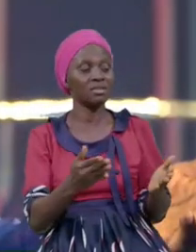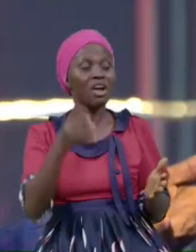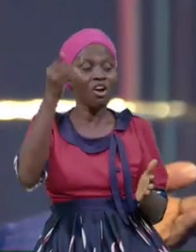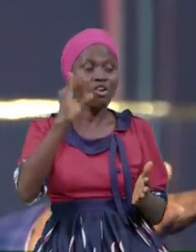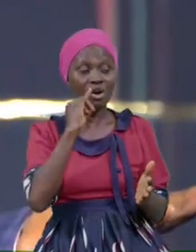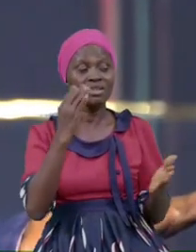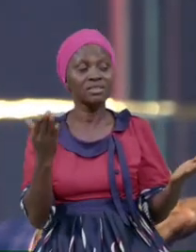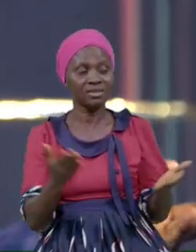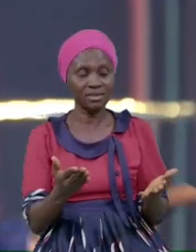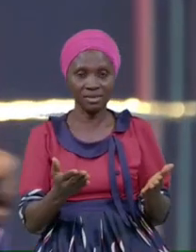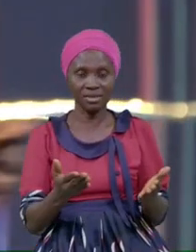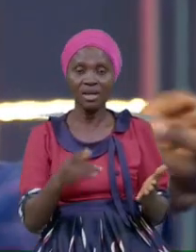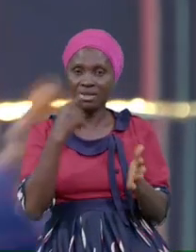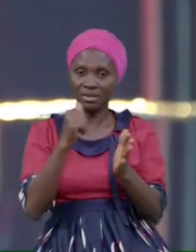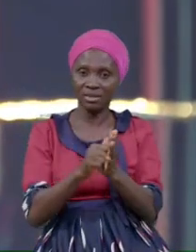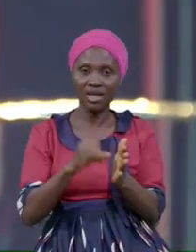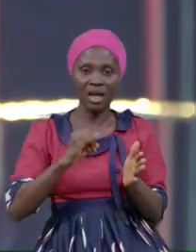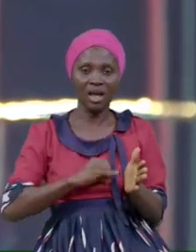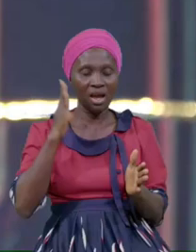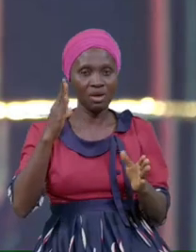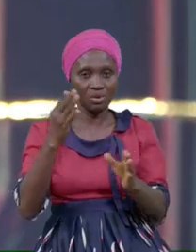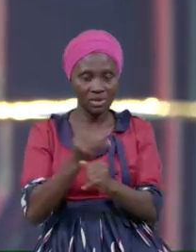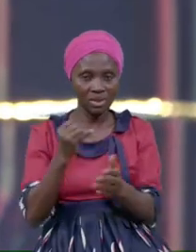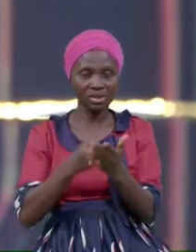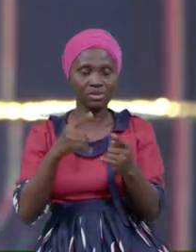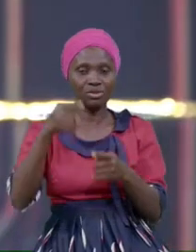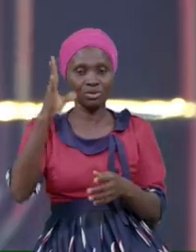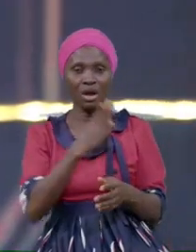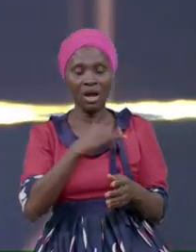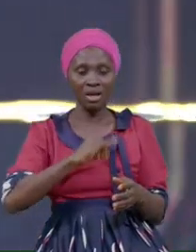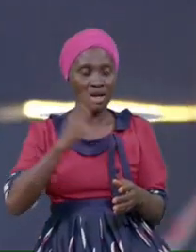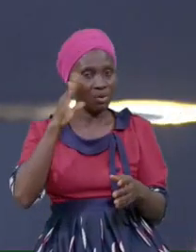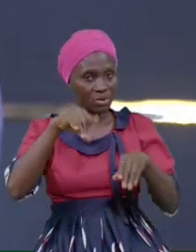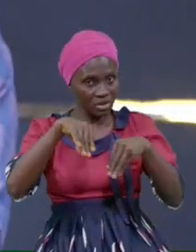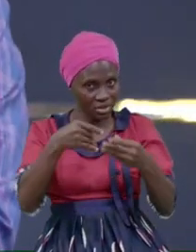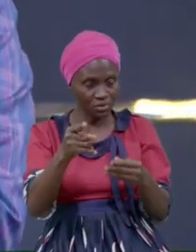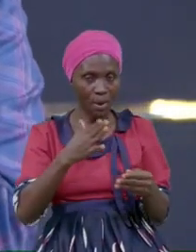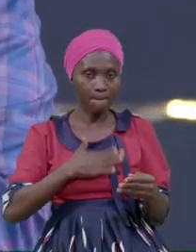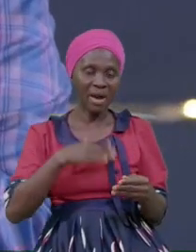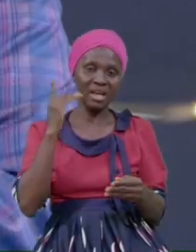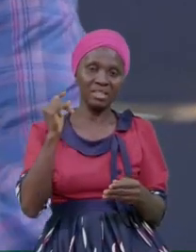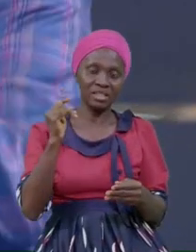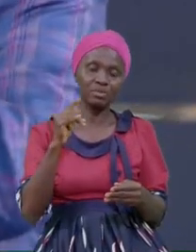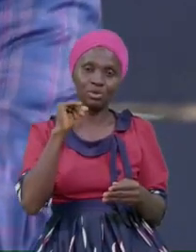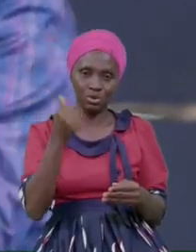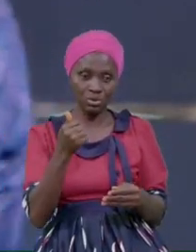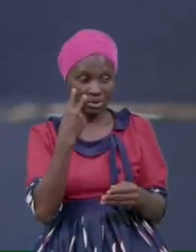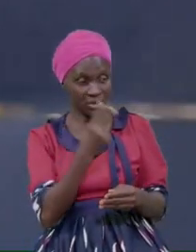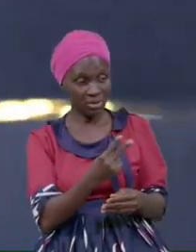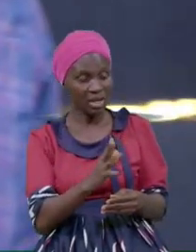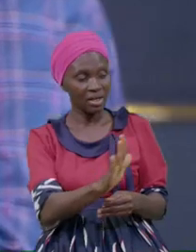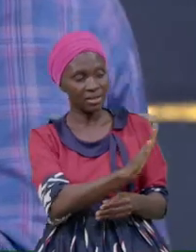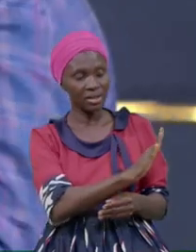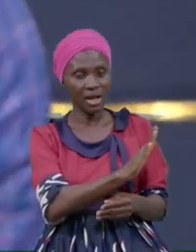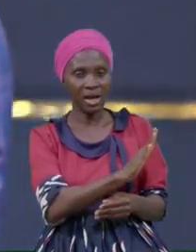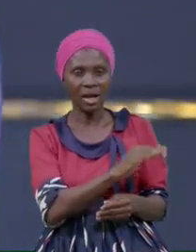problèmes. Ils ont dit, oh, j'ai amené ça à Dieu dans la prière et je vais donner mon témoignage demain. Il a vu leur attitude. Ça,